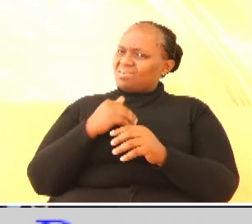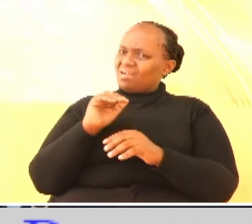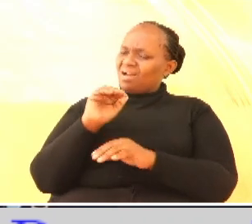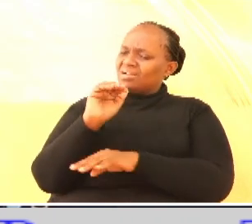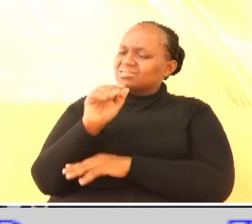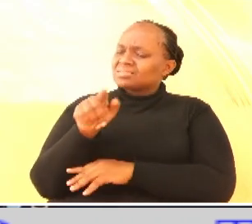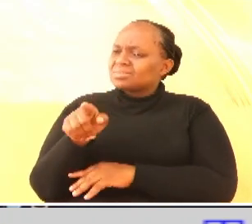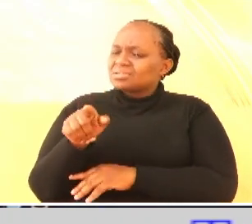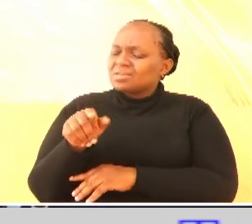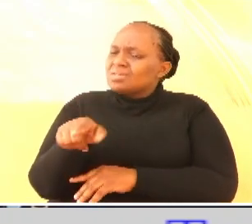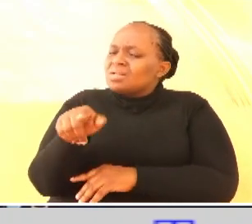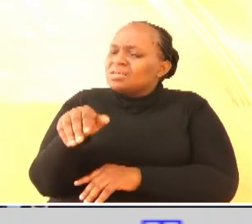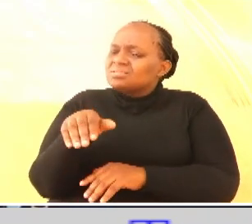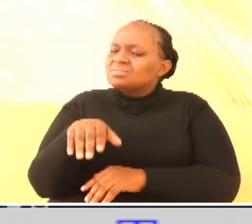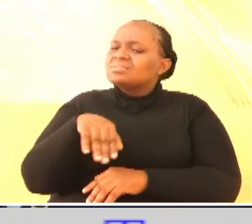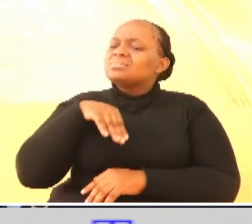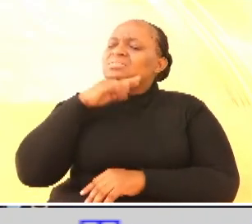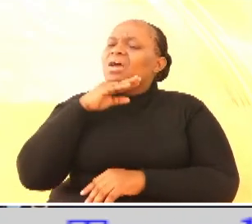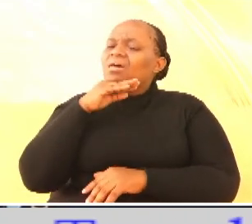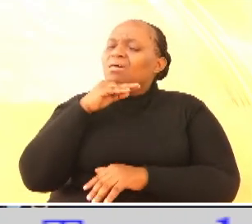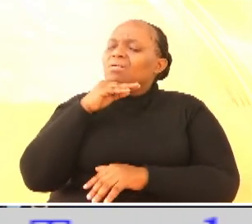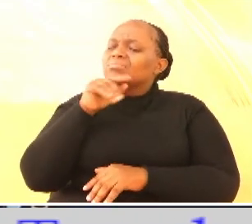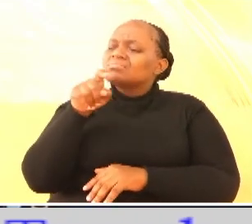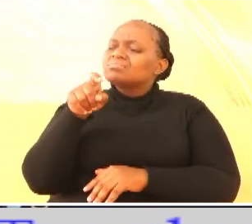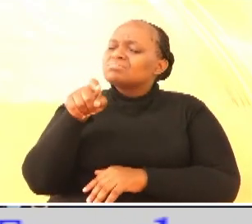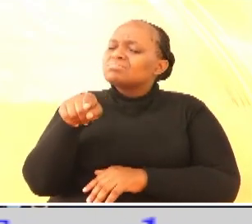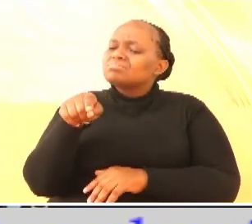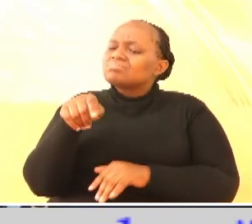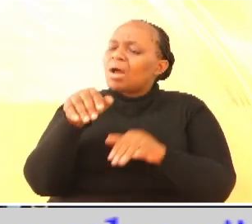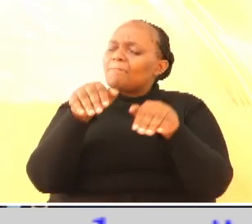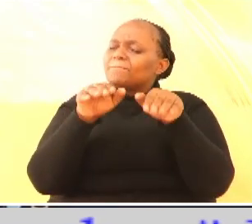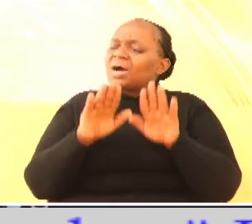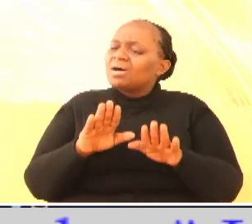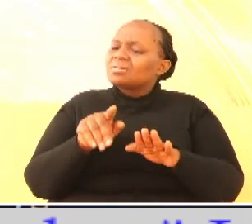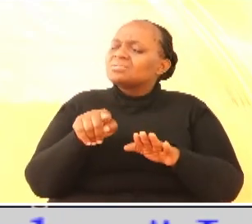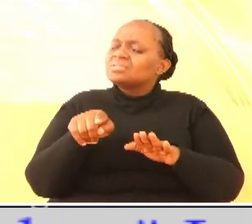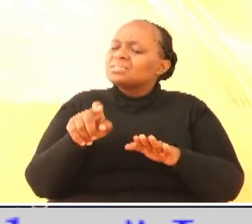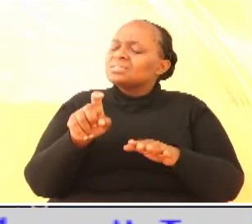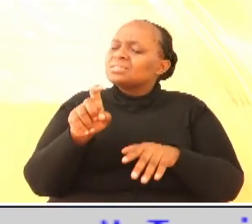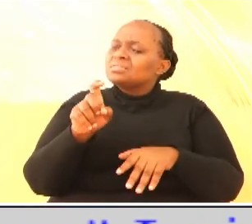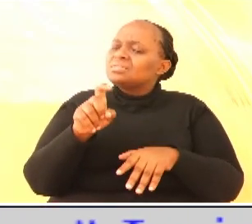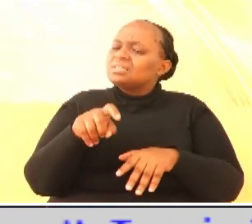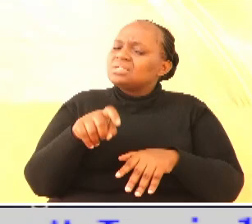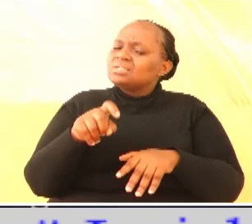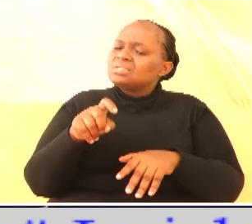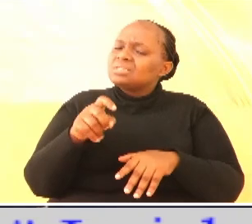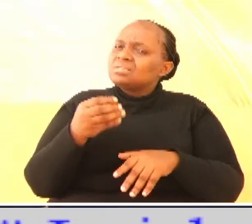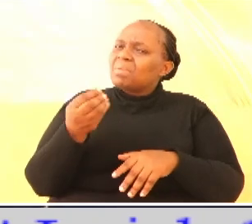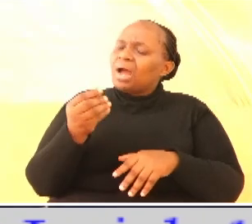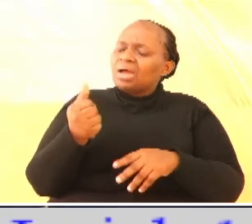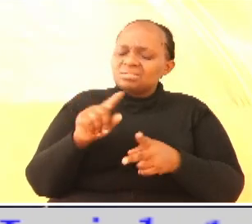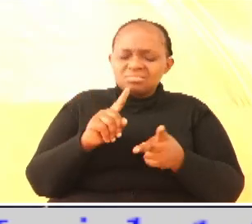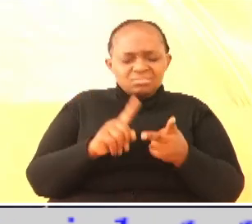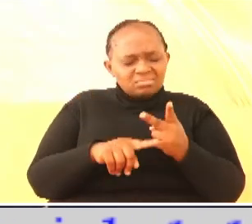anaenda, kwani atakuwa anahitaji pesa? Kwani atakuwa anasikiliza leo katika bunge kule anaenda?